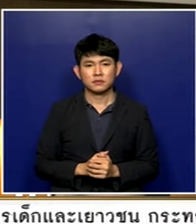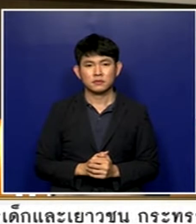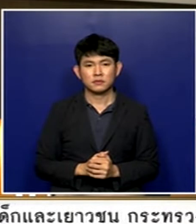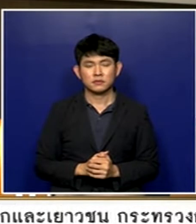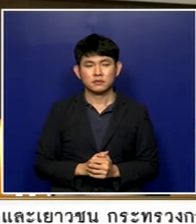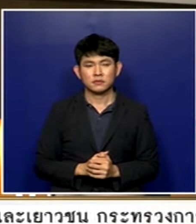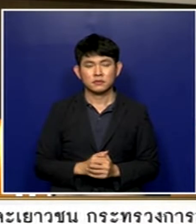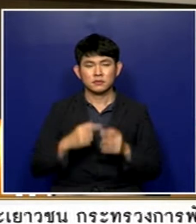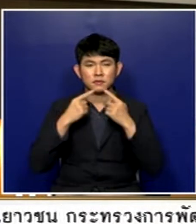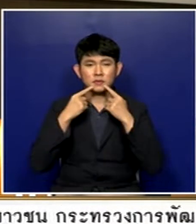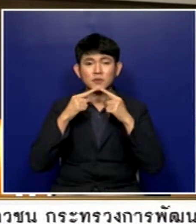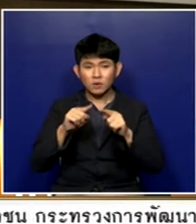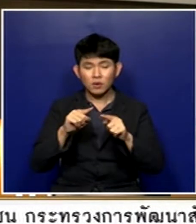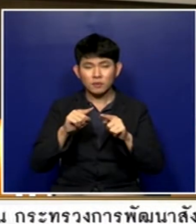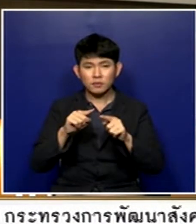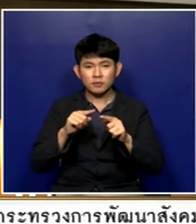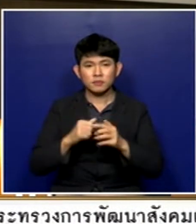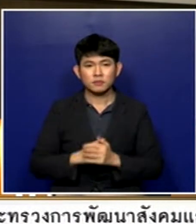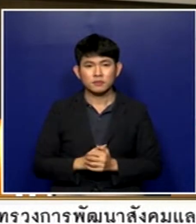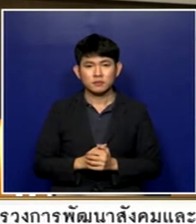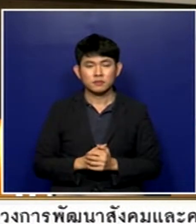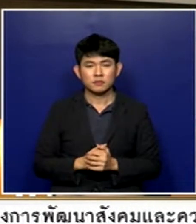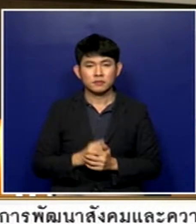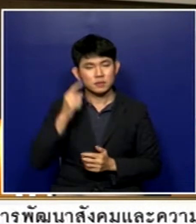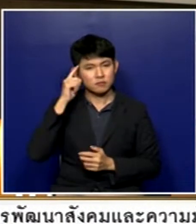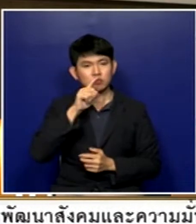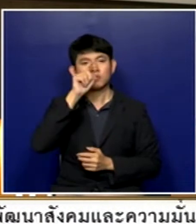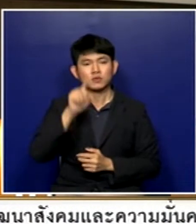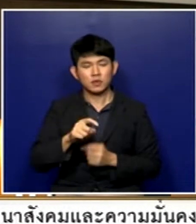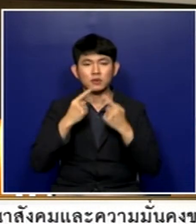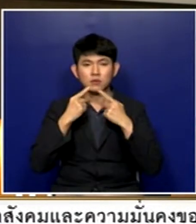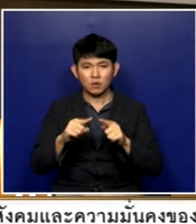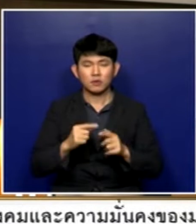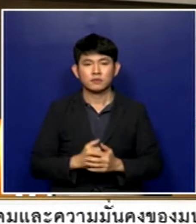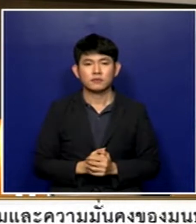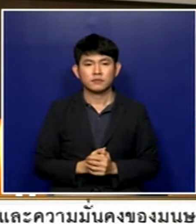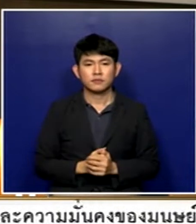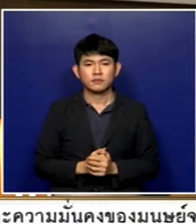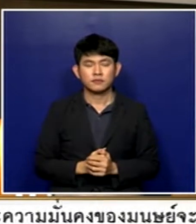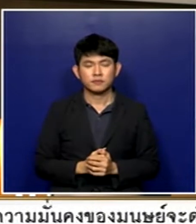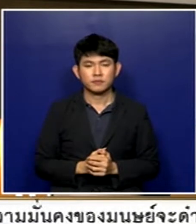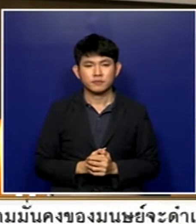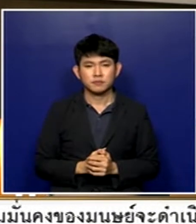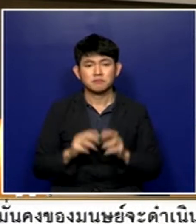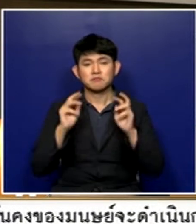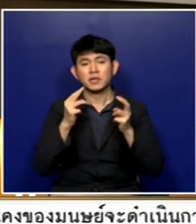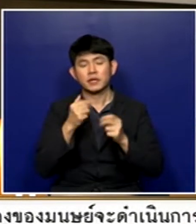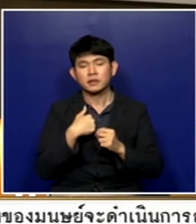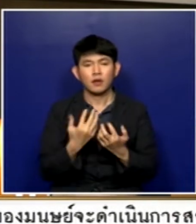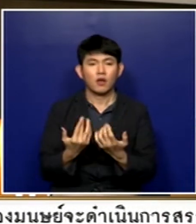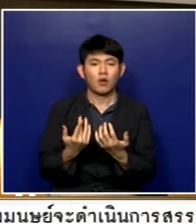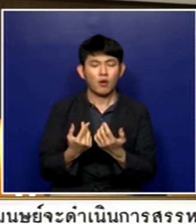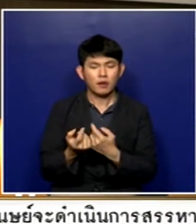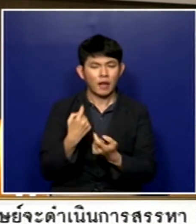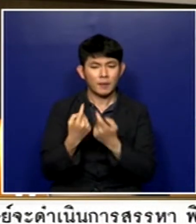ตอบมีข้อสงสัยของท่านส่วนเรื่องอื่นเดี๋ยวผมรอท่านอื่นก่อนผม